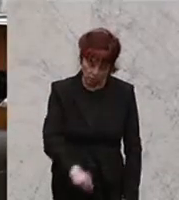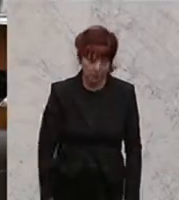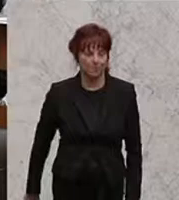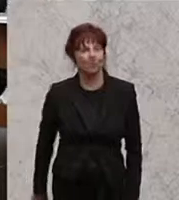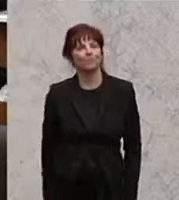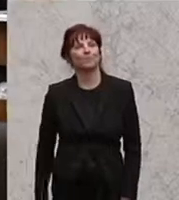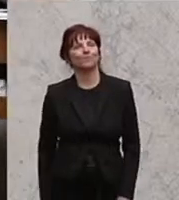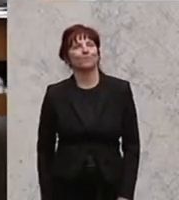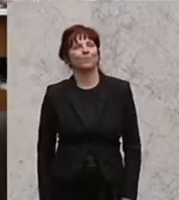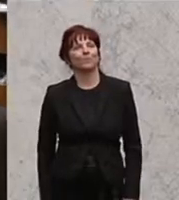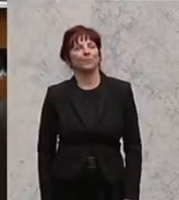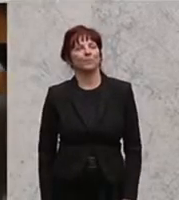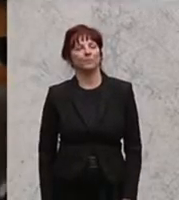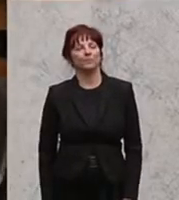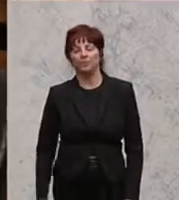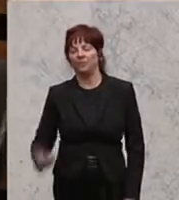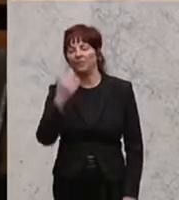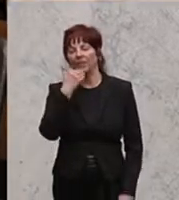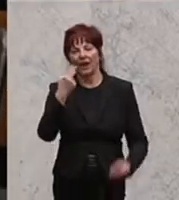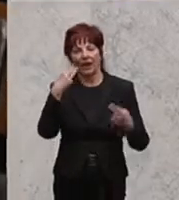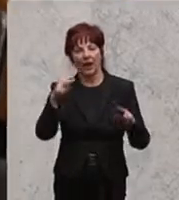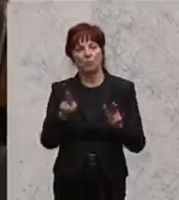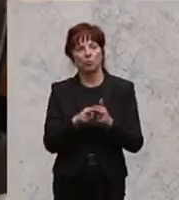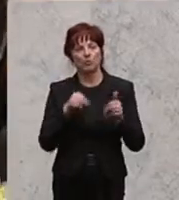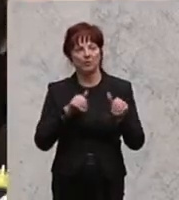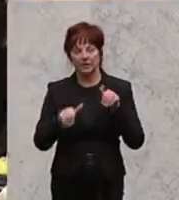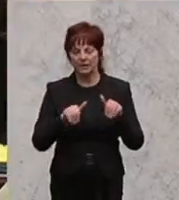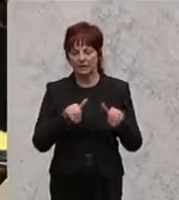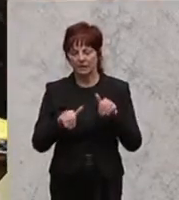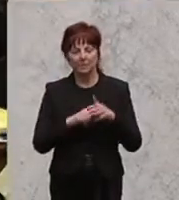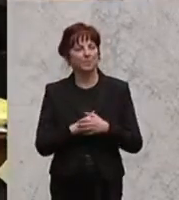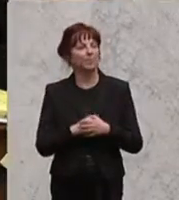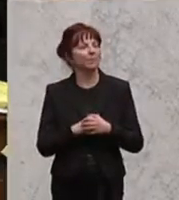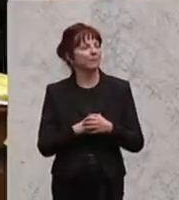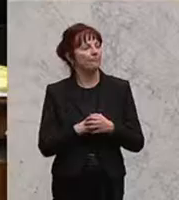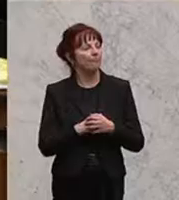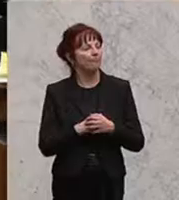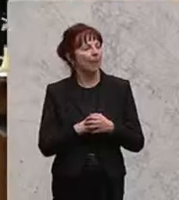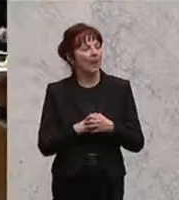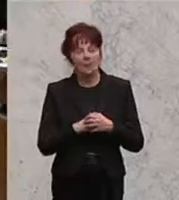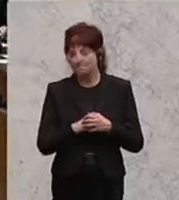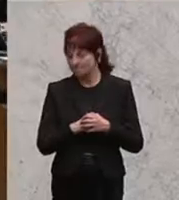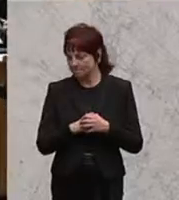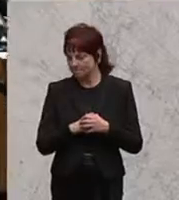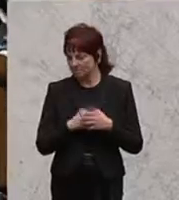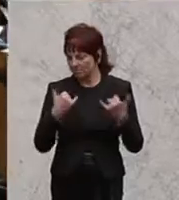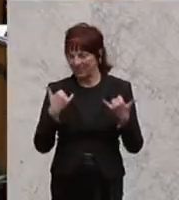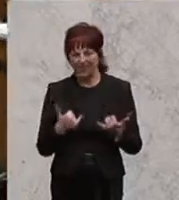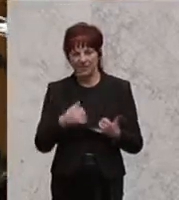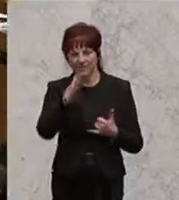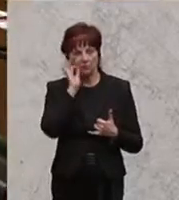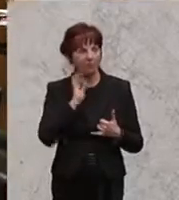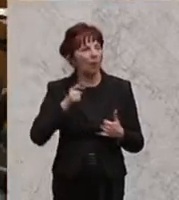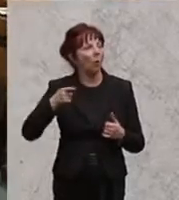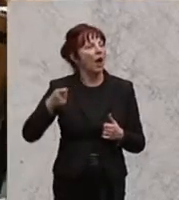Er werde keine Weisung erteilen, die einen wirtschaftlichen Schaden verursache, betont Kulturminister Josef Ostermayer von der SPÖ.